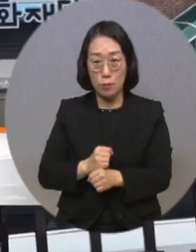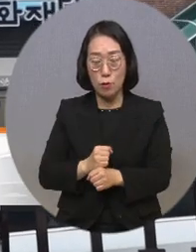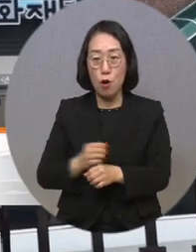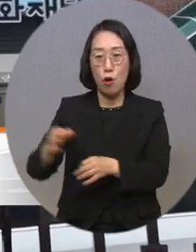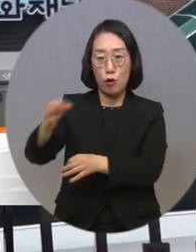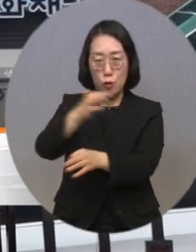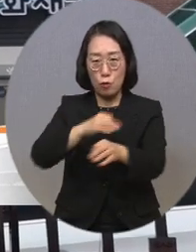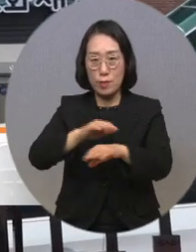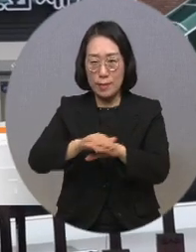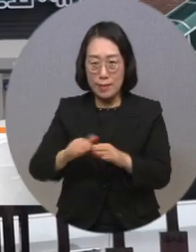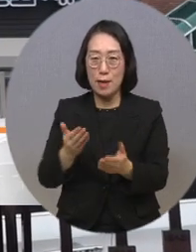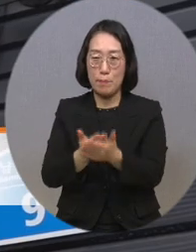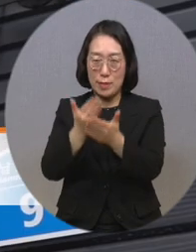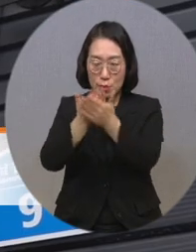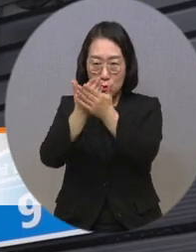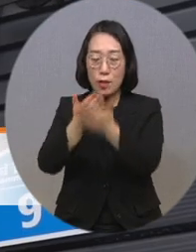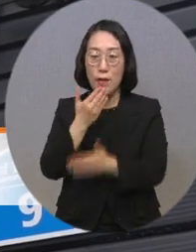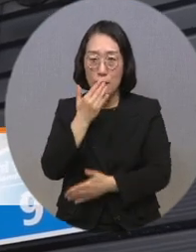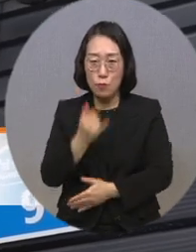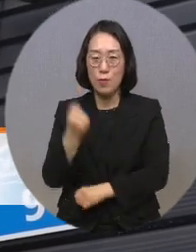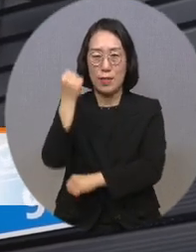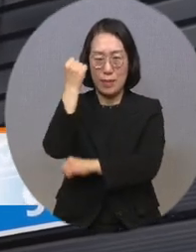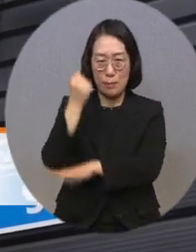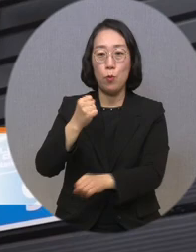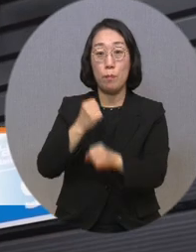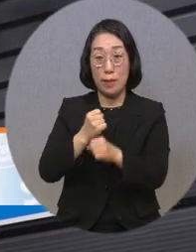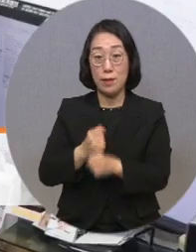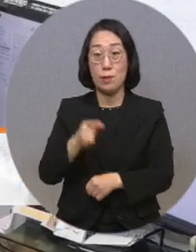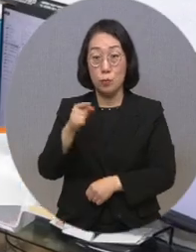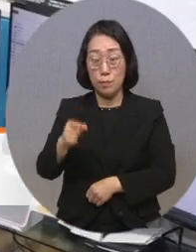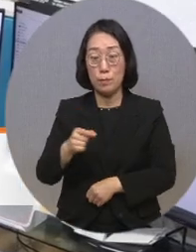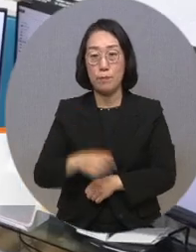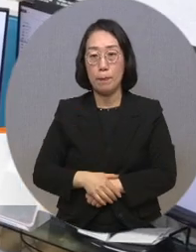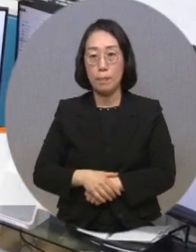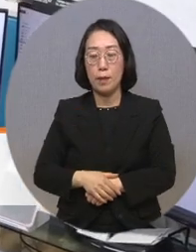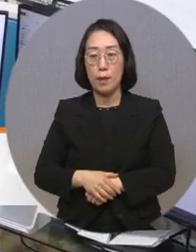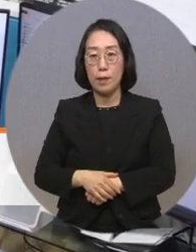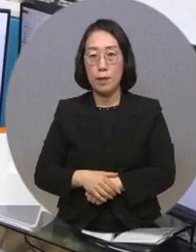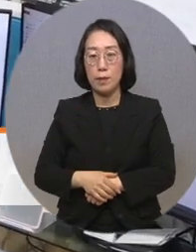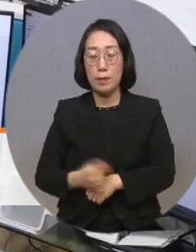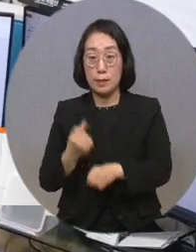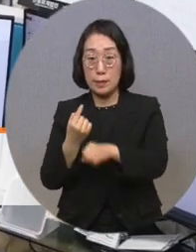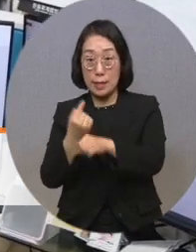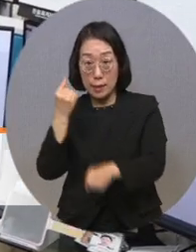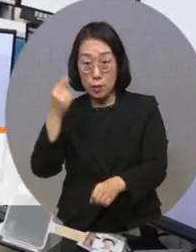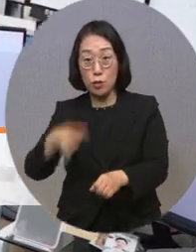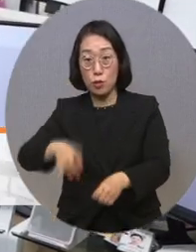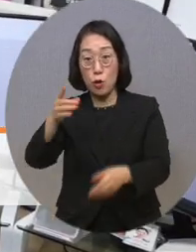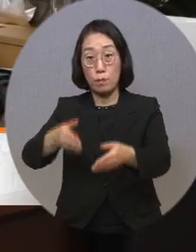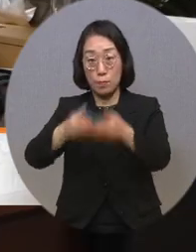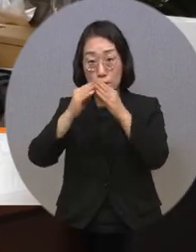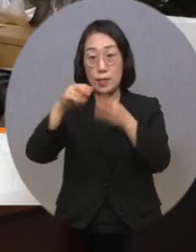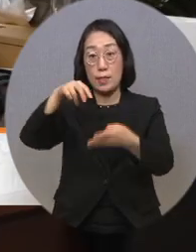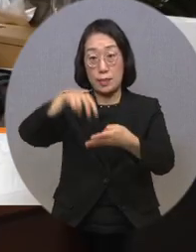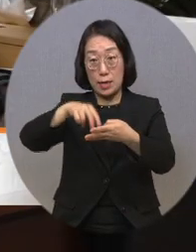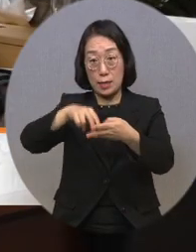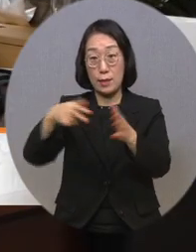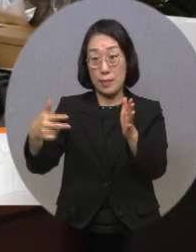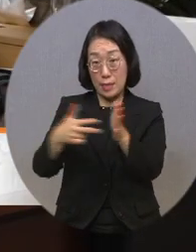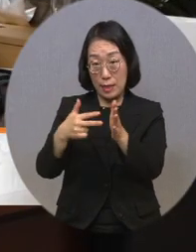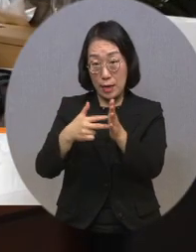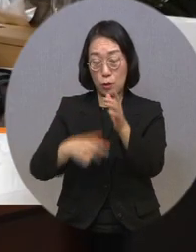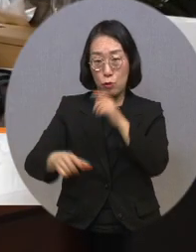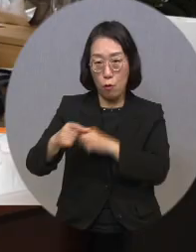동력의 펀더멘탈을 확대시킨다는 전략과 함께 지난해 초 설립한 양양문화재단이 해당